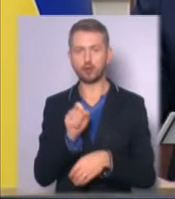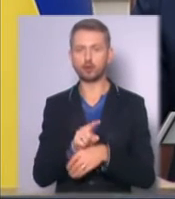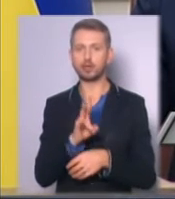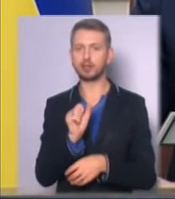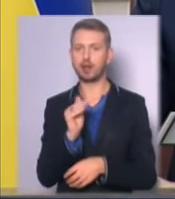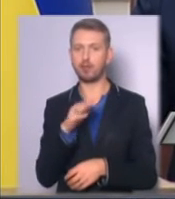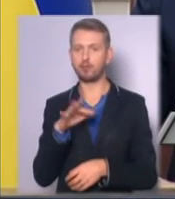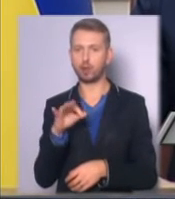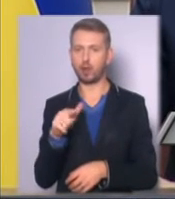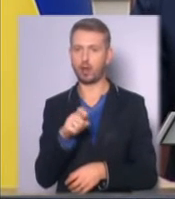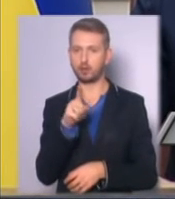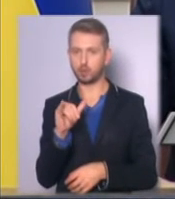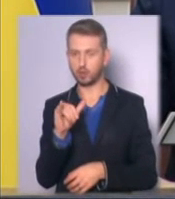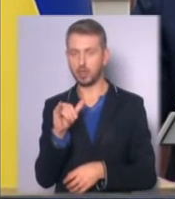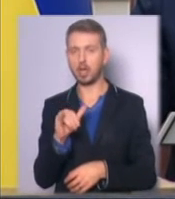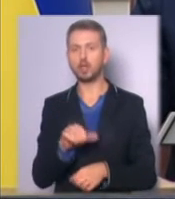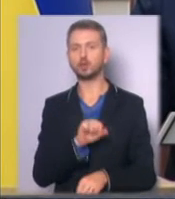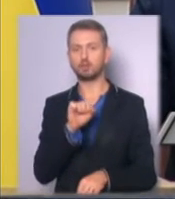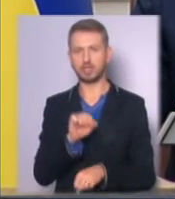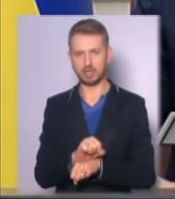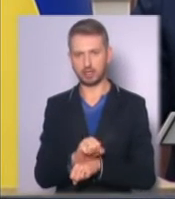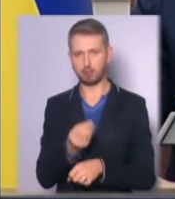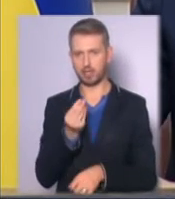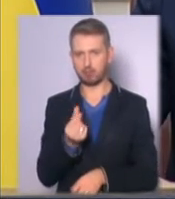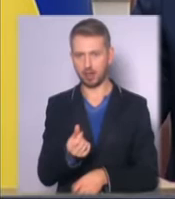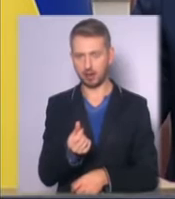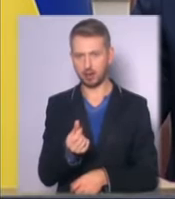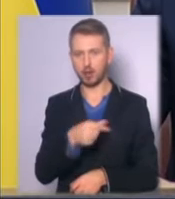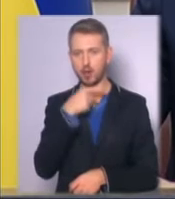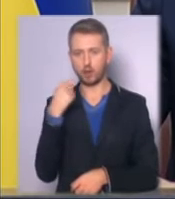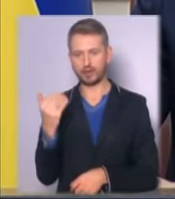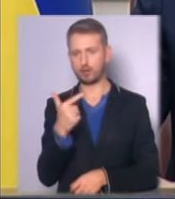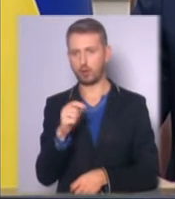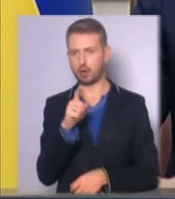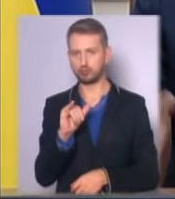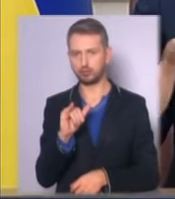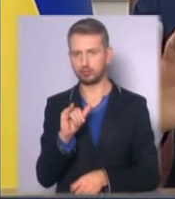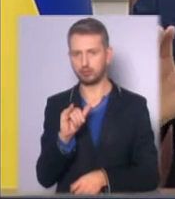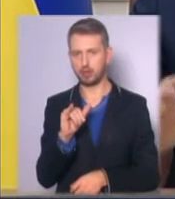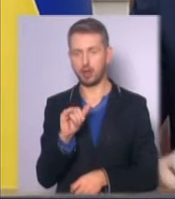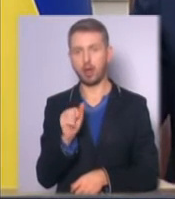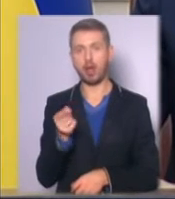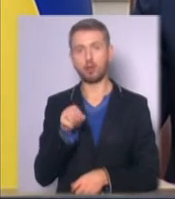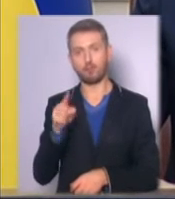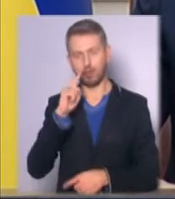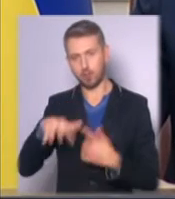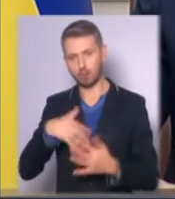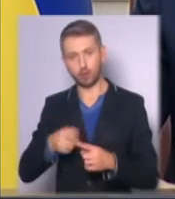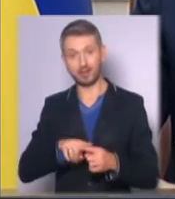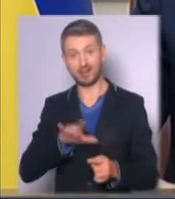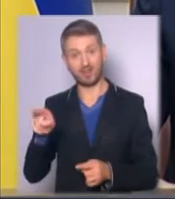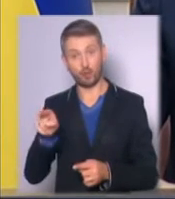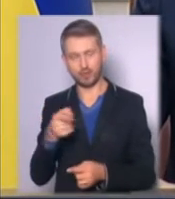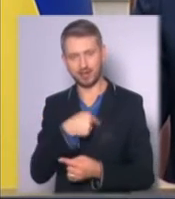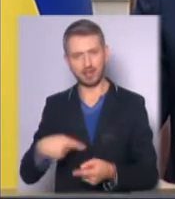«Нафтогазу» зупинити придбання російського газу. А то вони переплутали. Це не вони нам